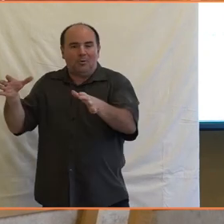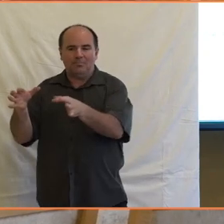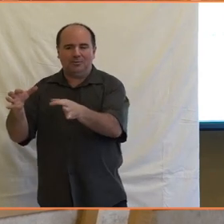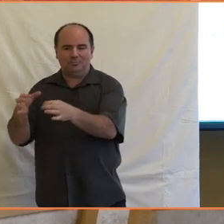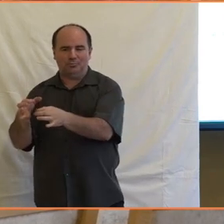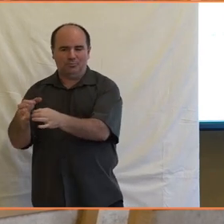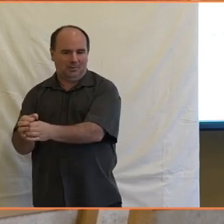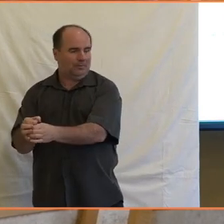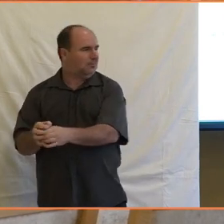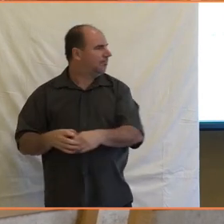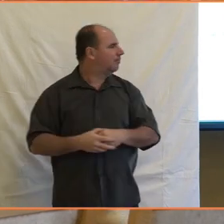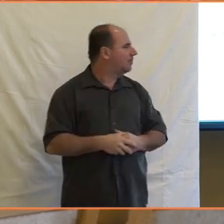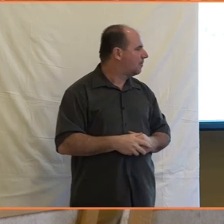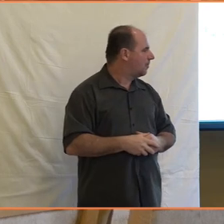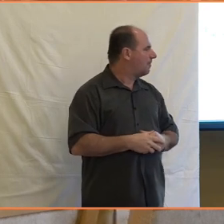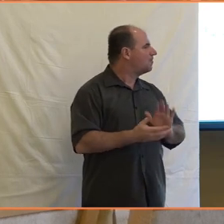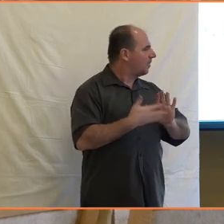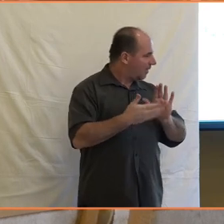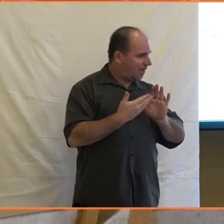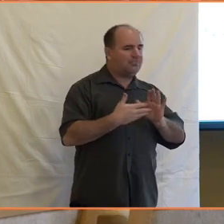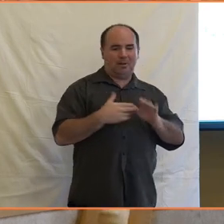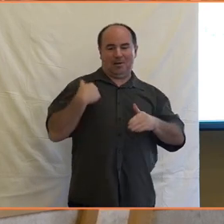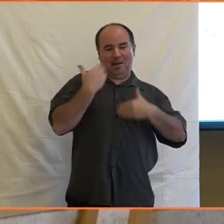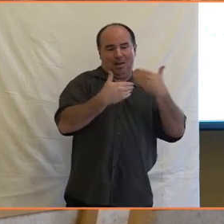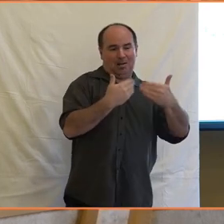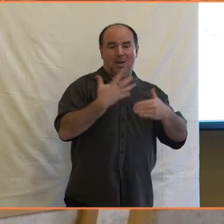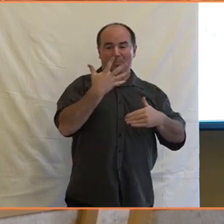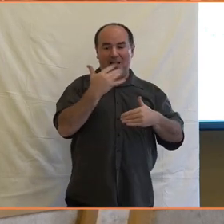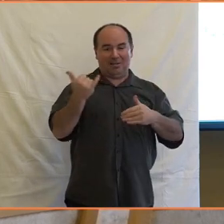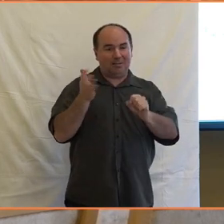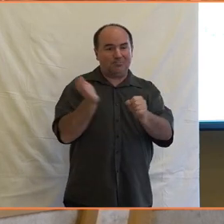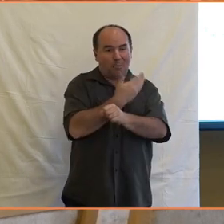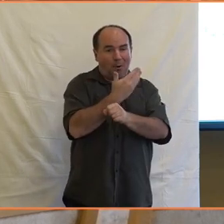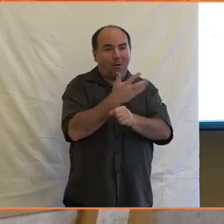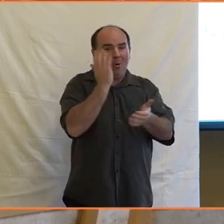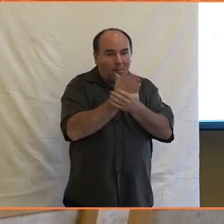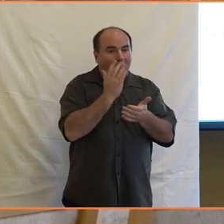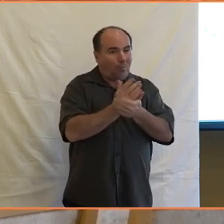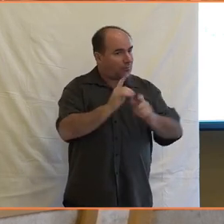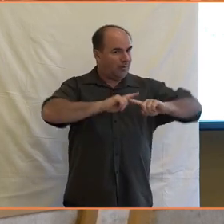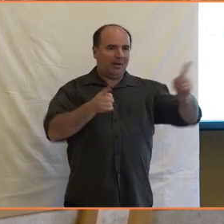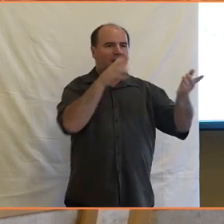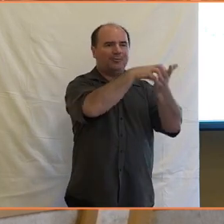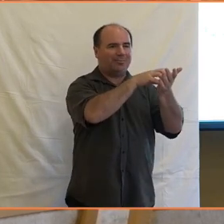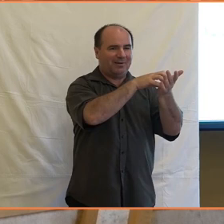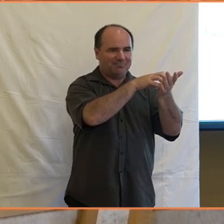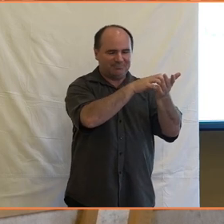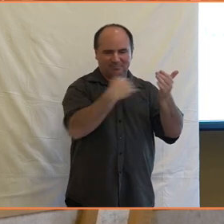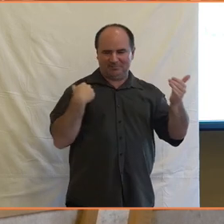No. Jo. Že třeba generace, která jde 5 let po té generaci, co byla předtím, už se vlastně připadne, že to jsou úplně jako jiný zase lidi. No.